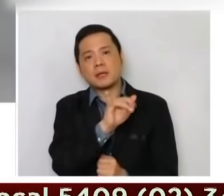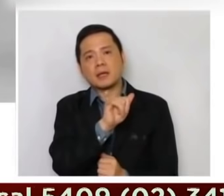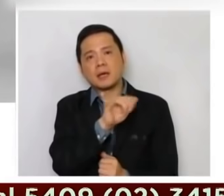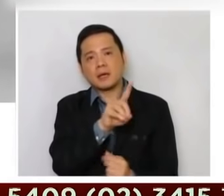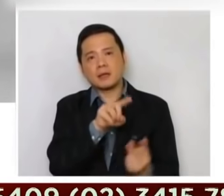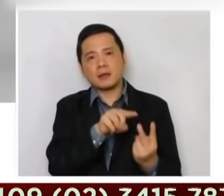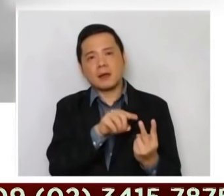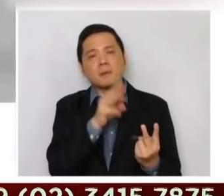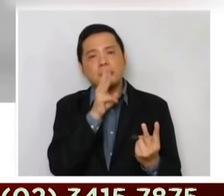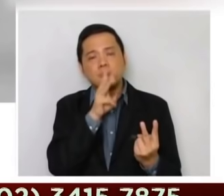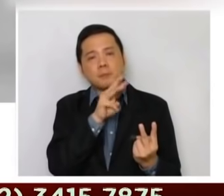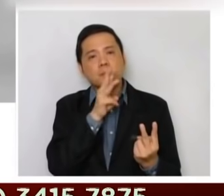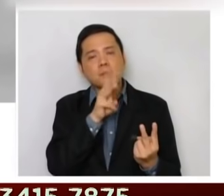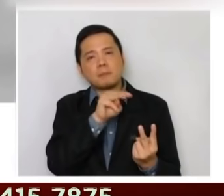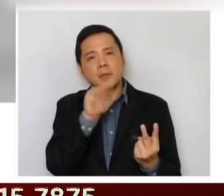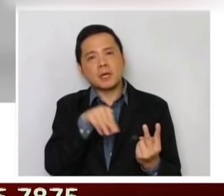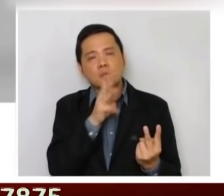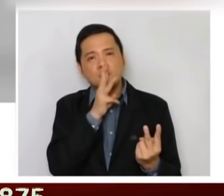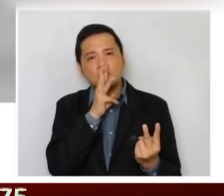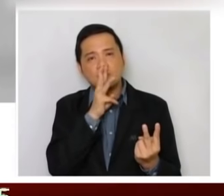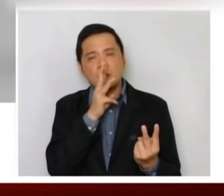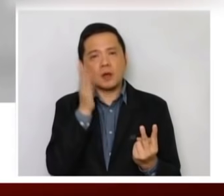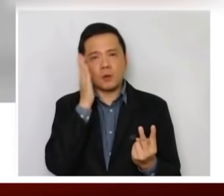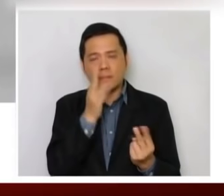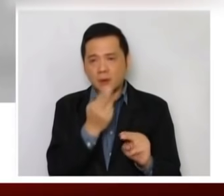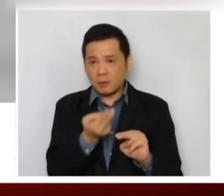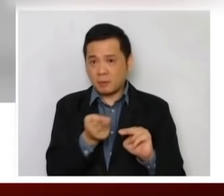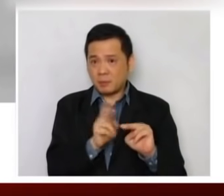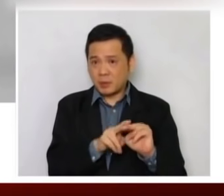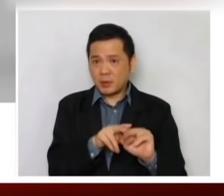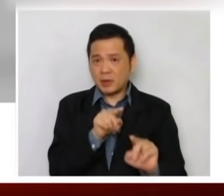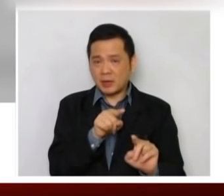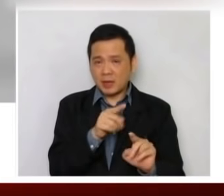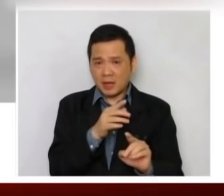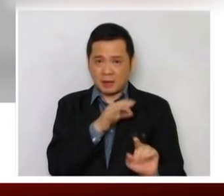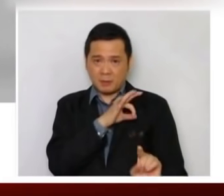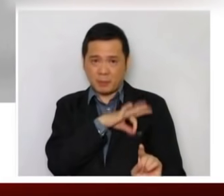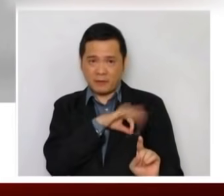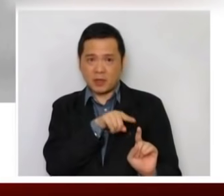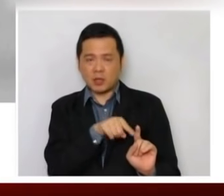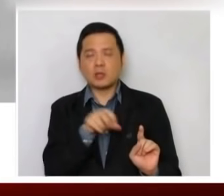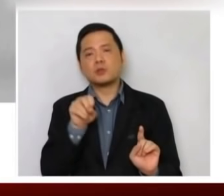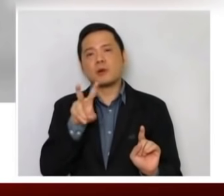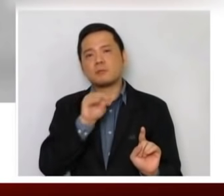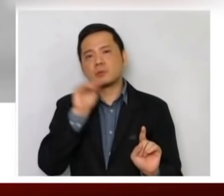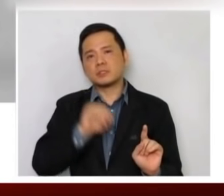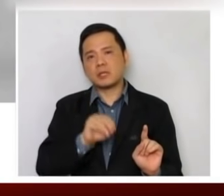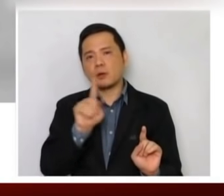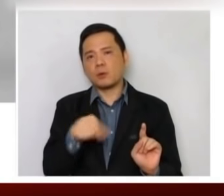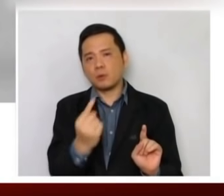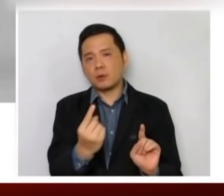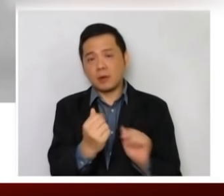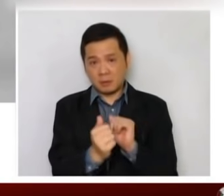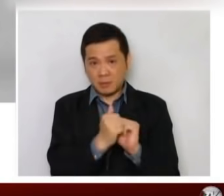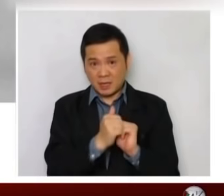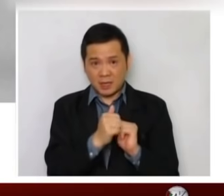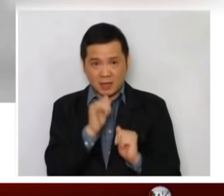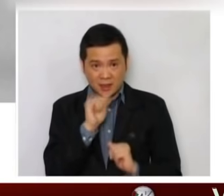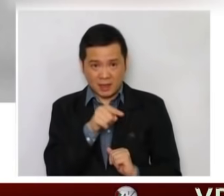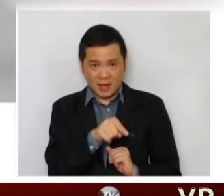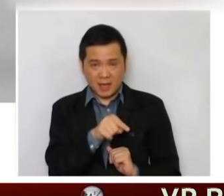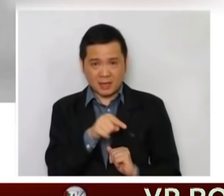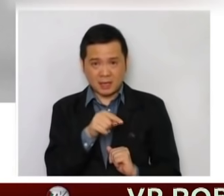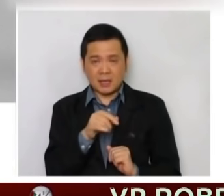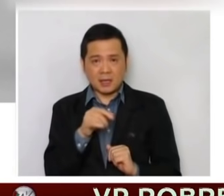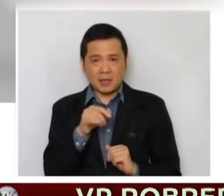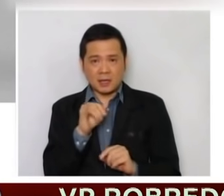sabihin, hanggang 12% lang ang pwede nilang taunang kita. Bawal na ring ipasa sa mga consumers ang kanilang corporate income